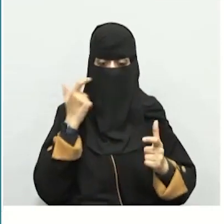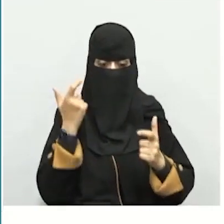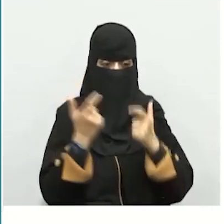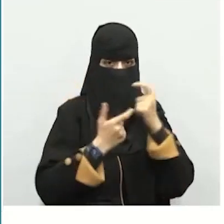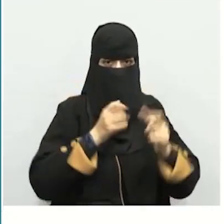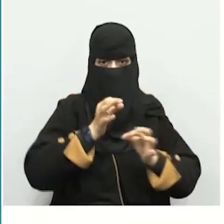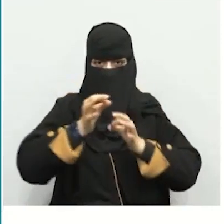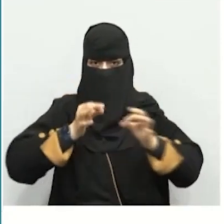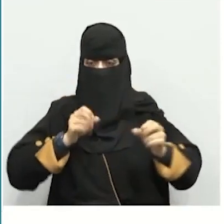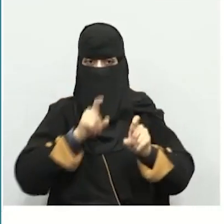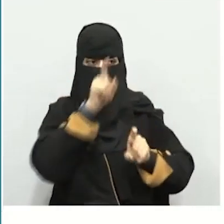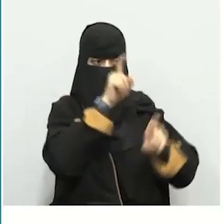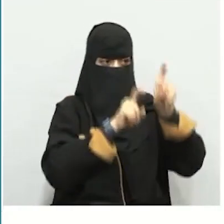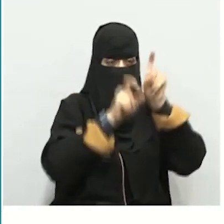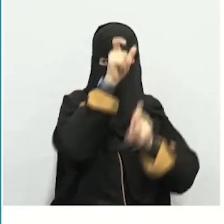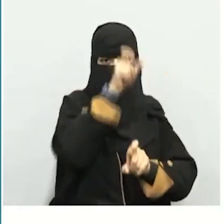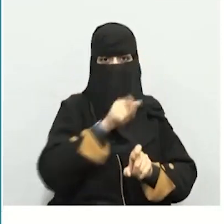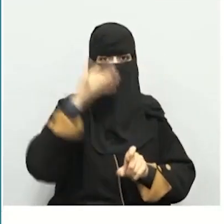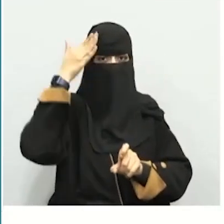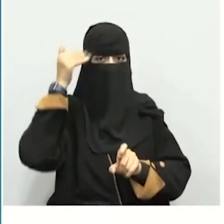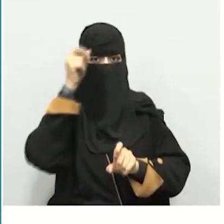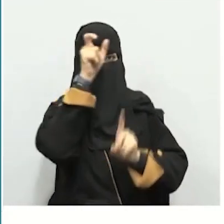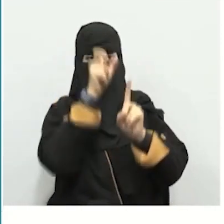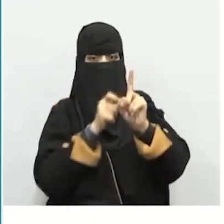التخطيط واستشارة ذوي الخبرة